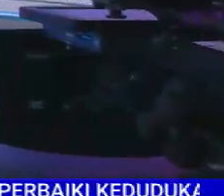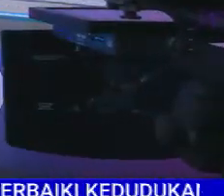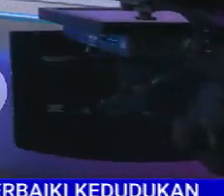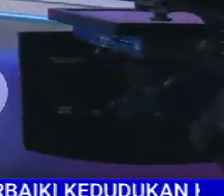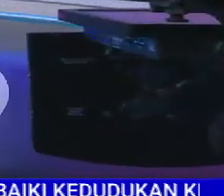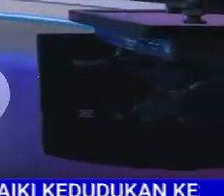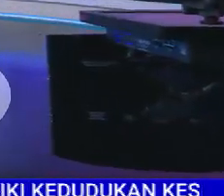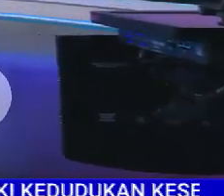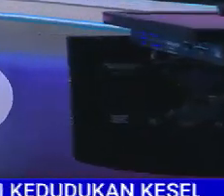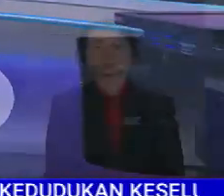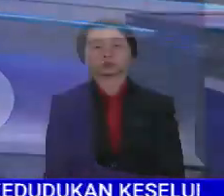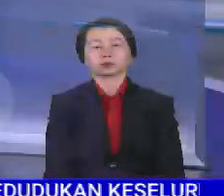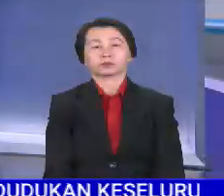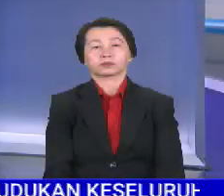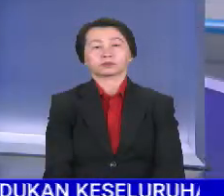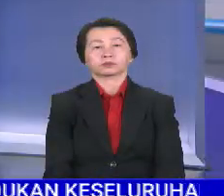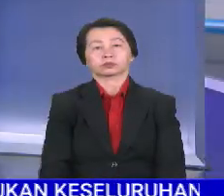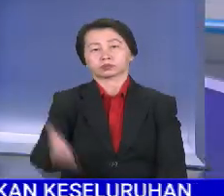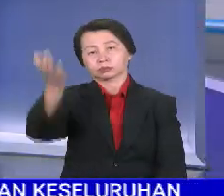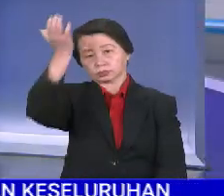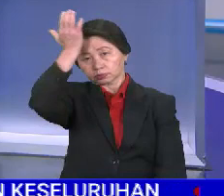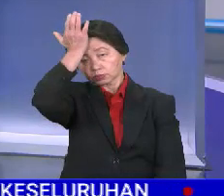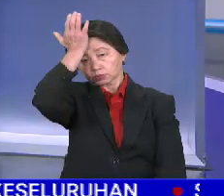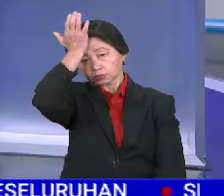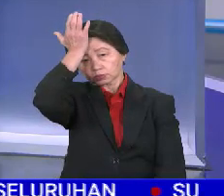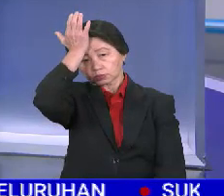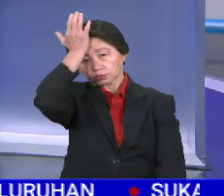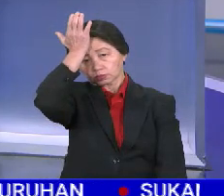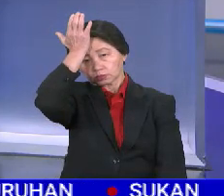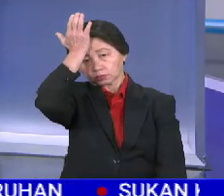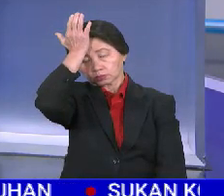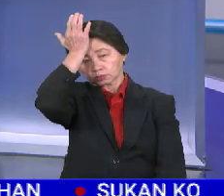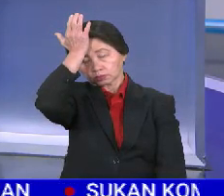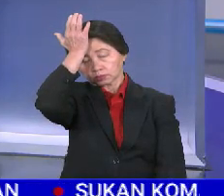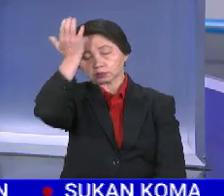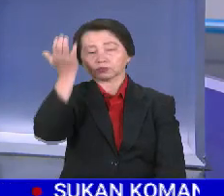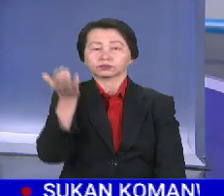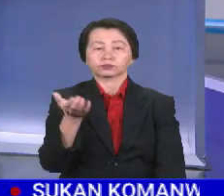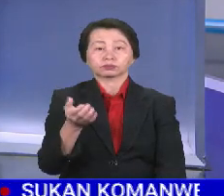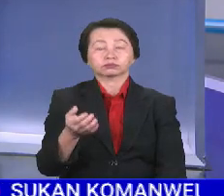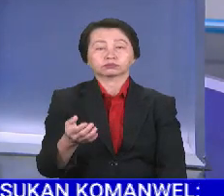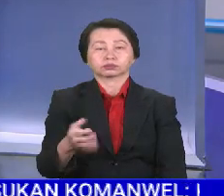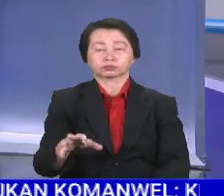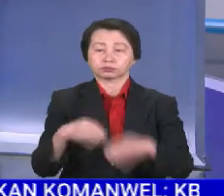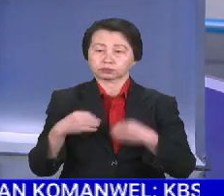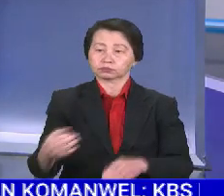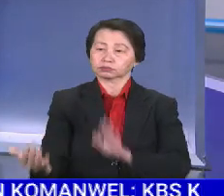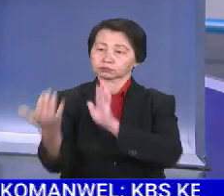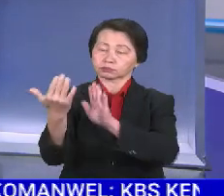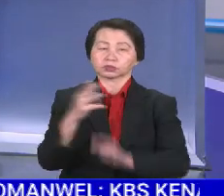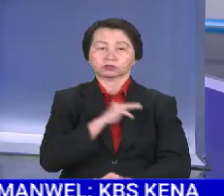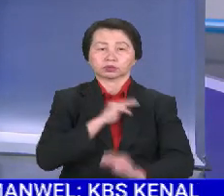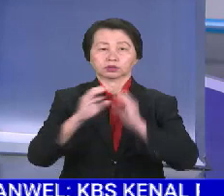Masih bersama berita perdana. Yang di-Pertuan Agong Al-Sultan Abdullah Riayatuddin Al-Mustafa Billah Shah berkenan menerima menghadap